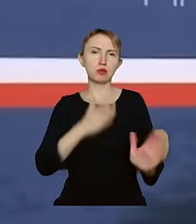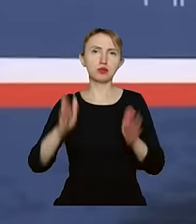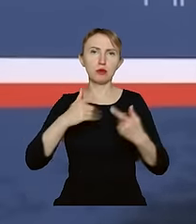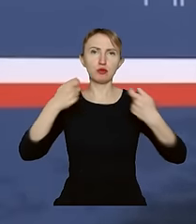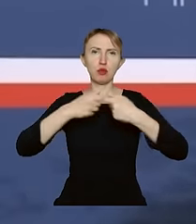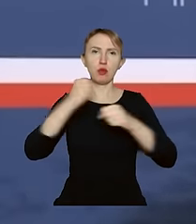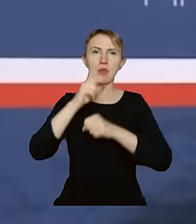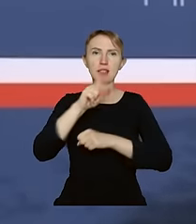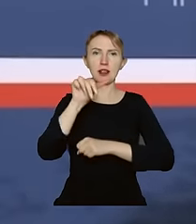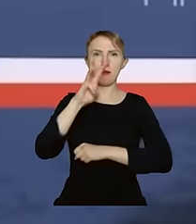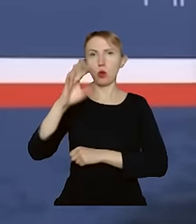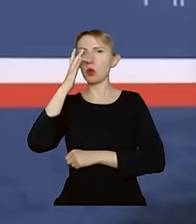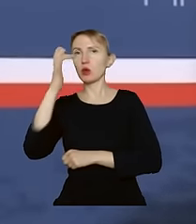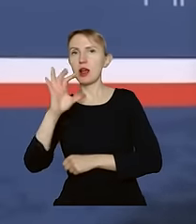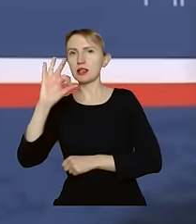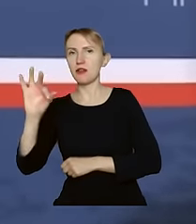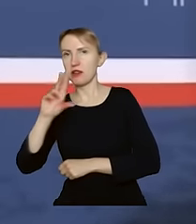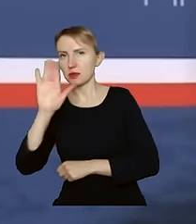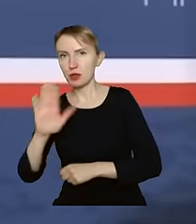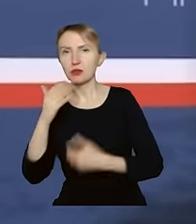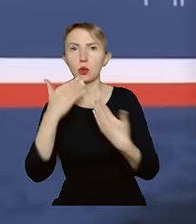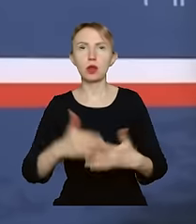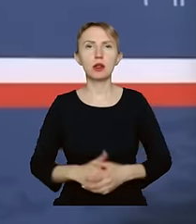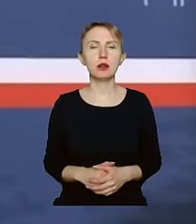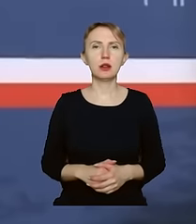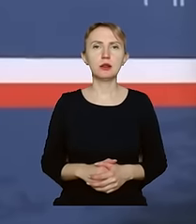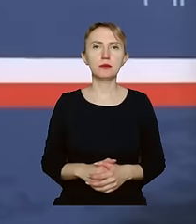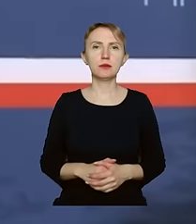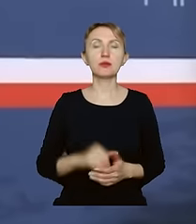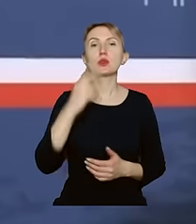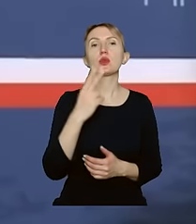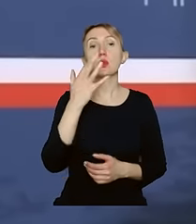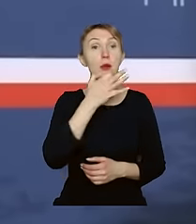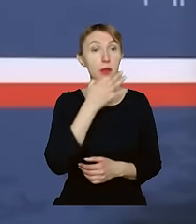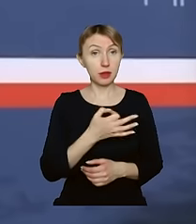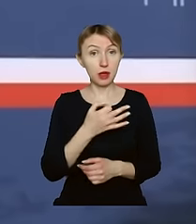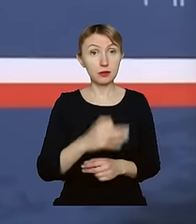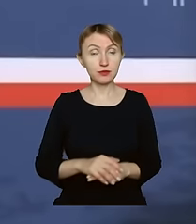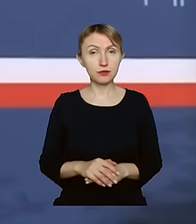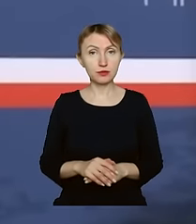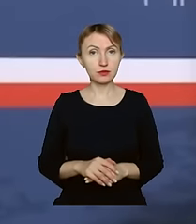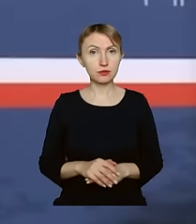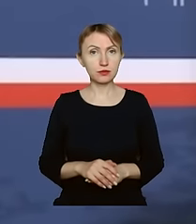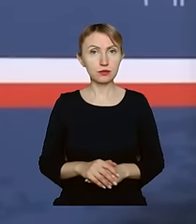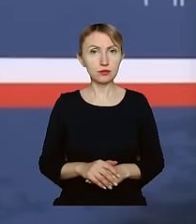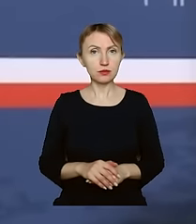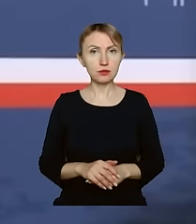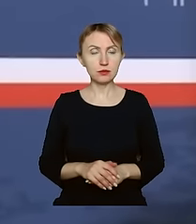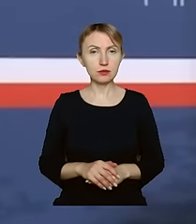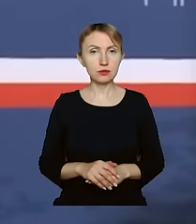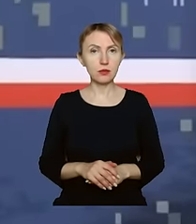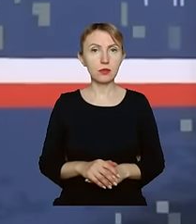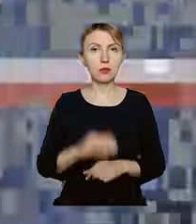współpracy SKW z rosyjską FSB. Bardzo dziękuję. Jeśli chodzi o to drugie pytanie, to są